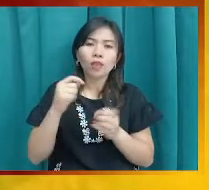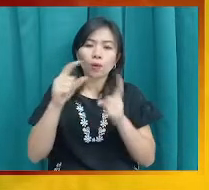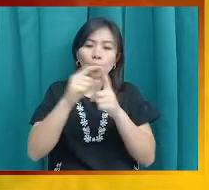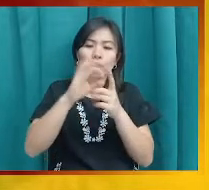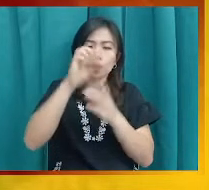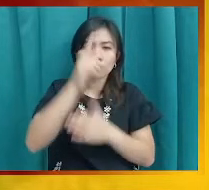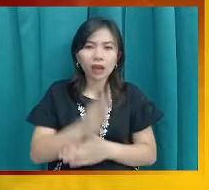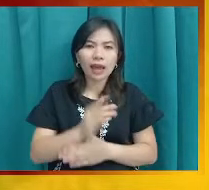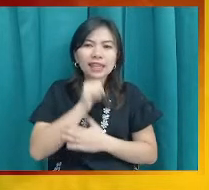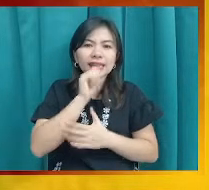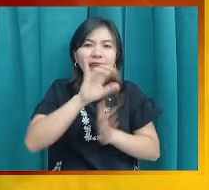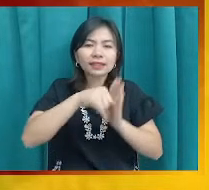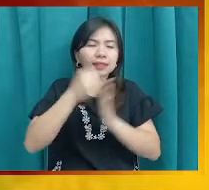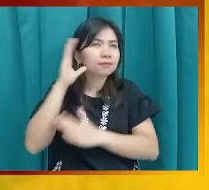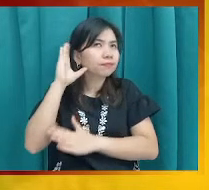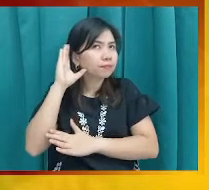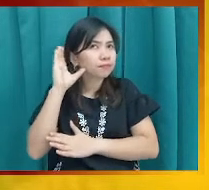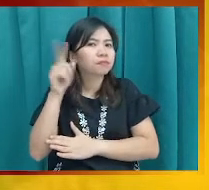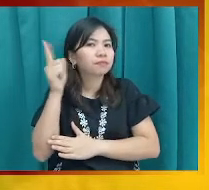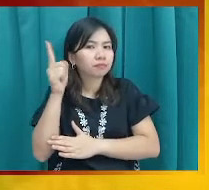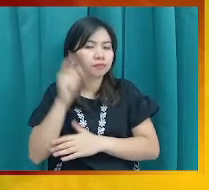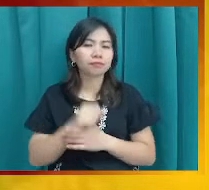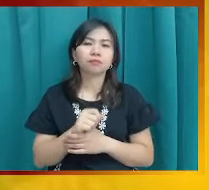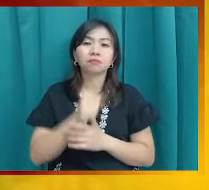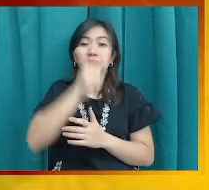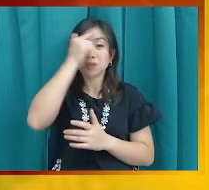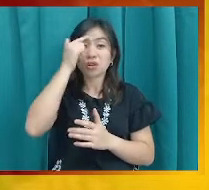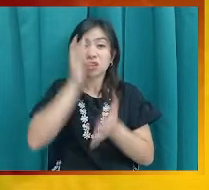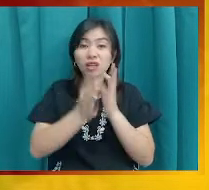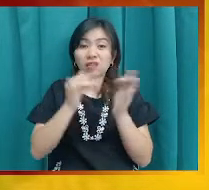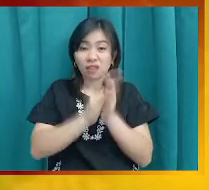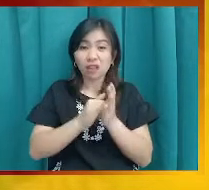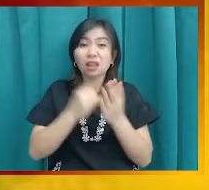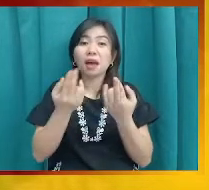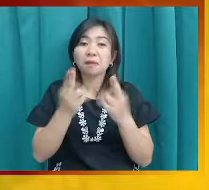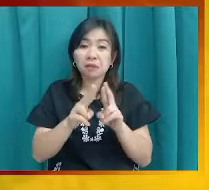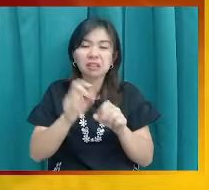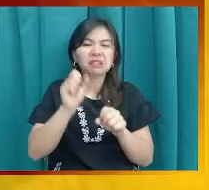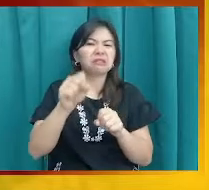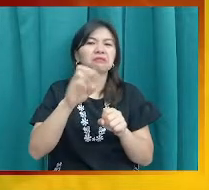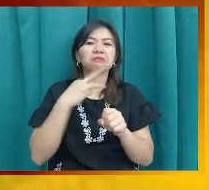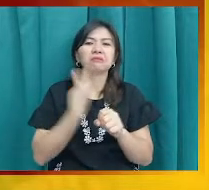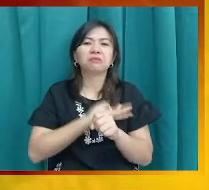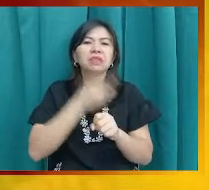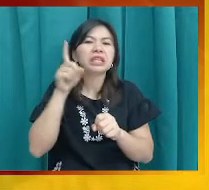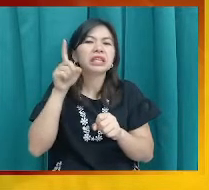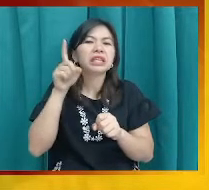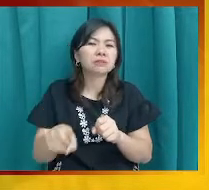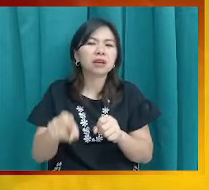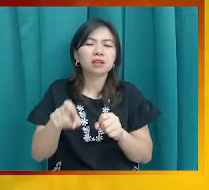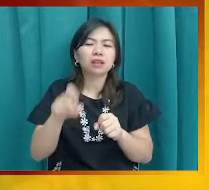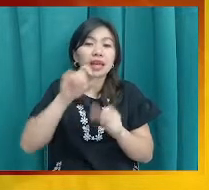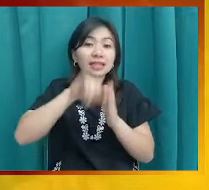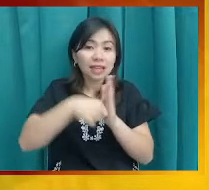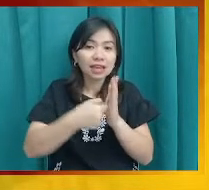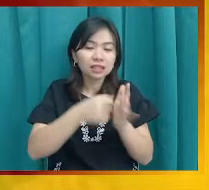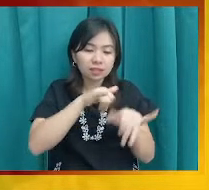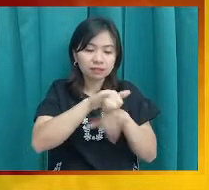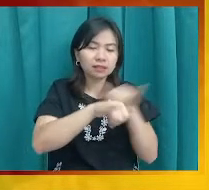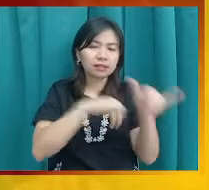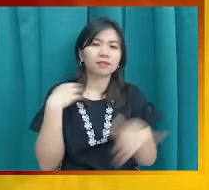only. Kasi kapag ganun na nangyari, kapatid, lokohan na nangyari. Masaklap niyan, ikaw, niluloko mo sarili mo.